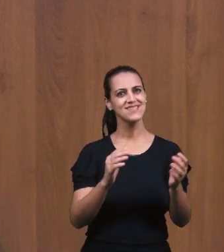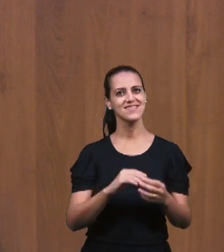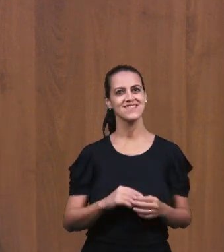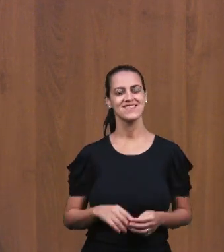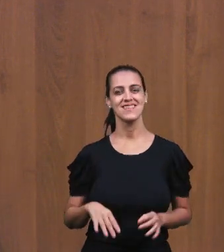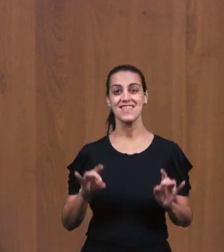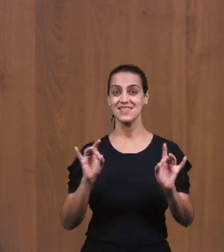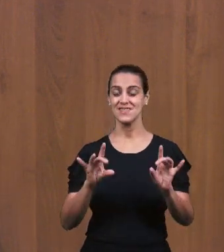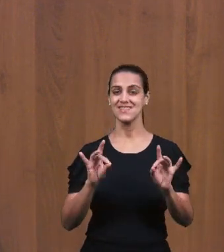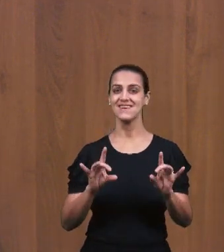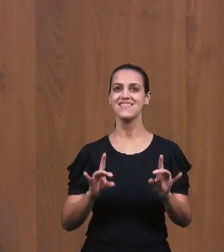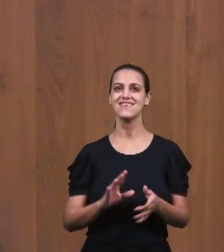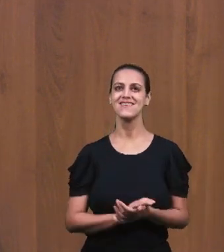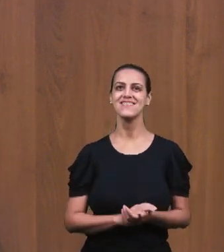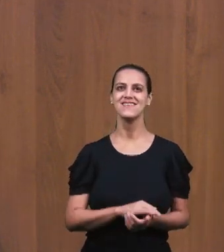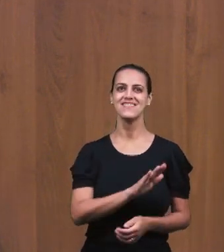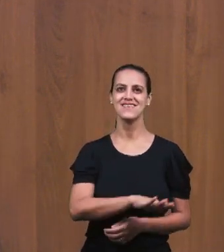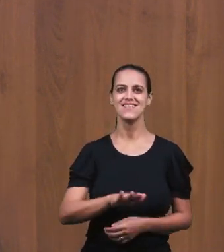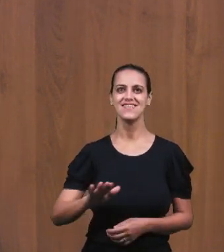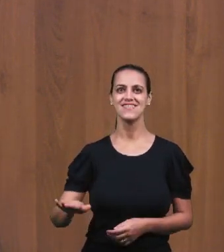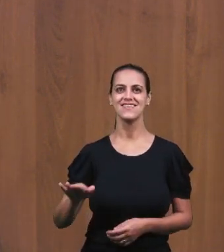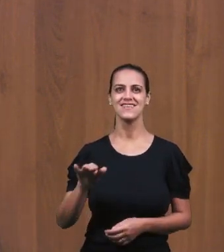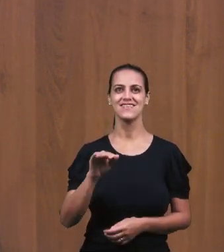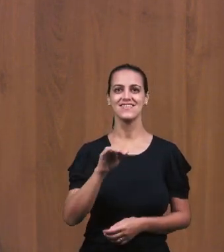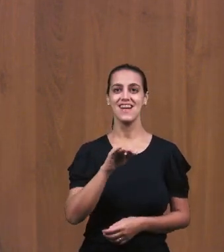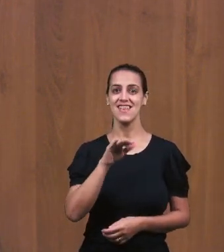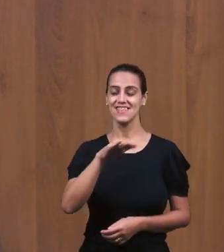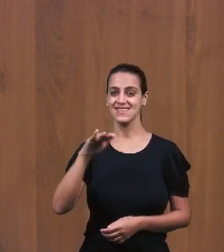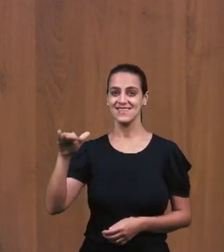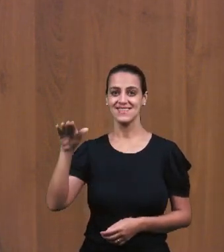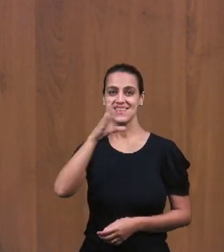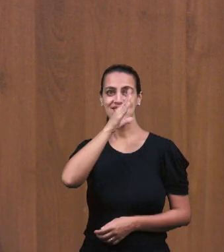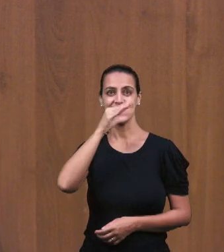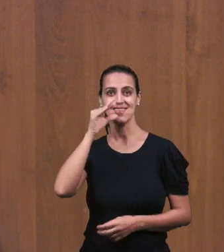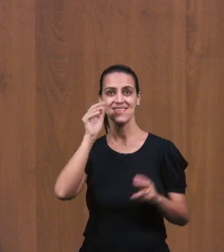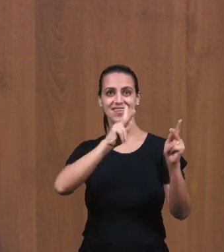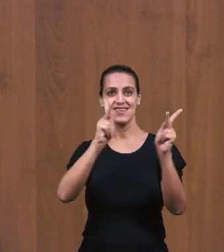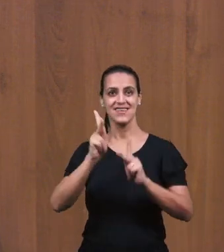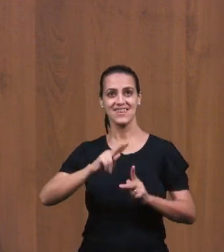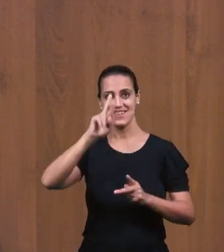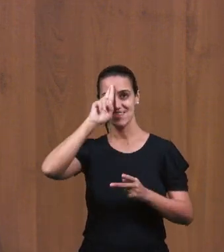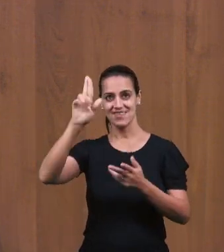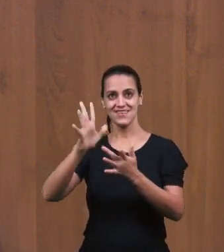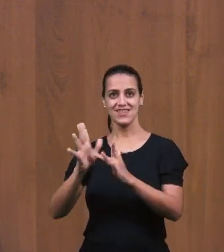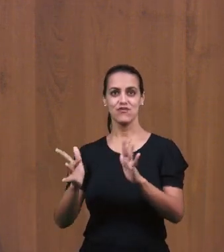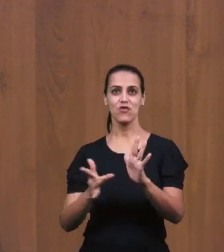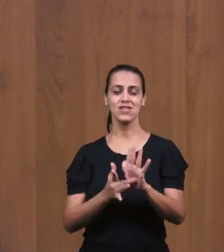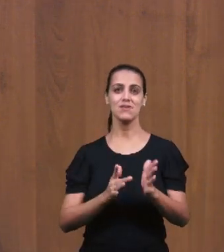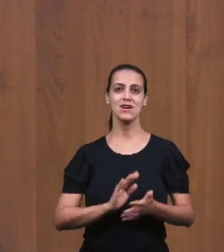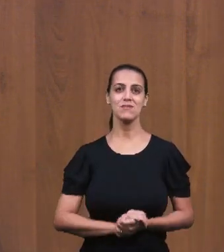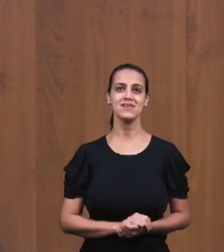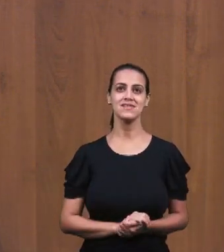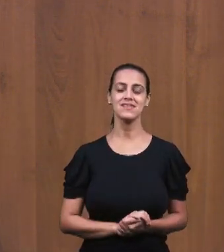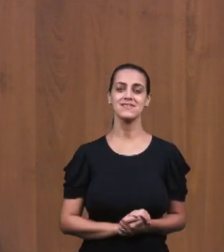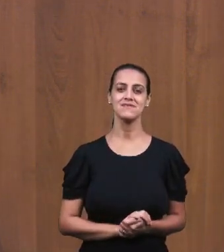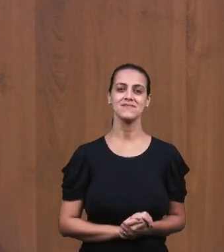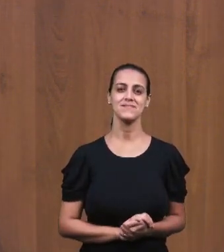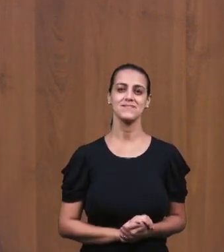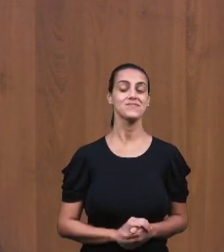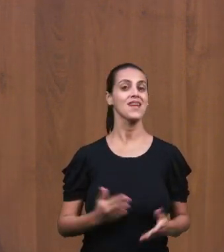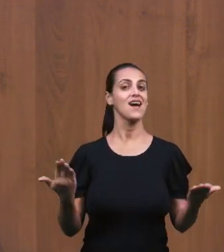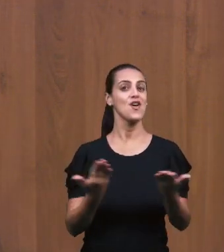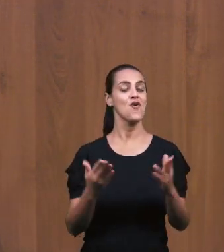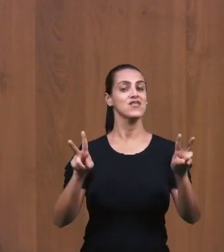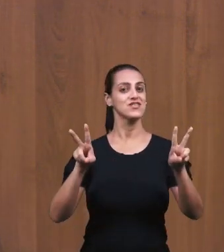spécialement les enfants intermédiaires et adolescents dans la paix du Seigneur Jésus. Le sujet de notre étude